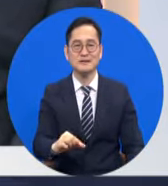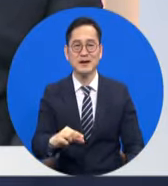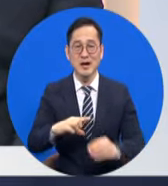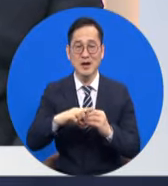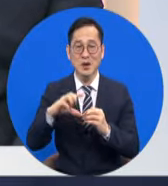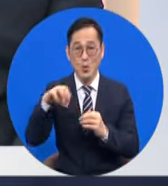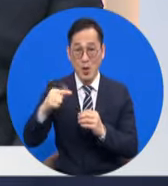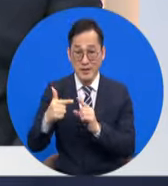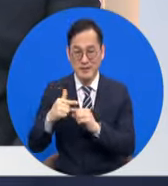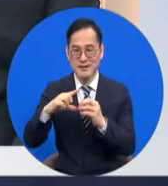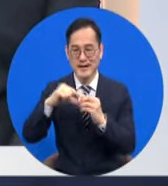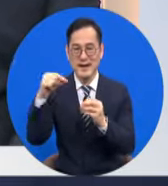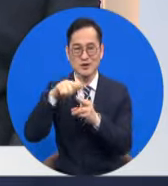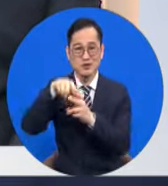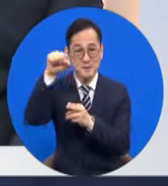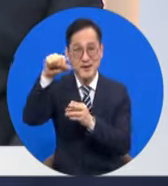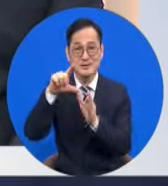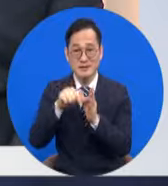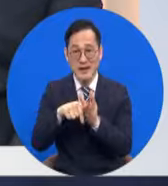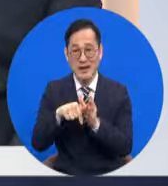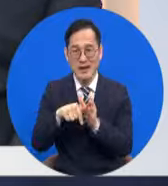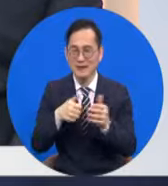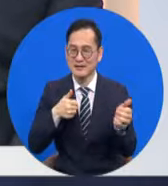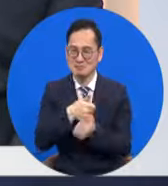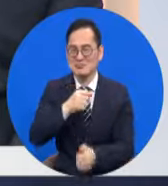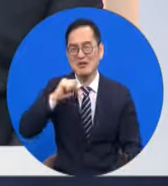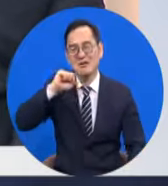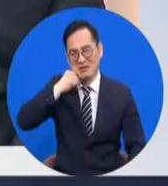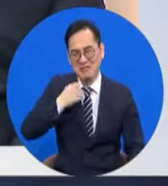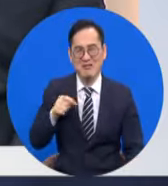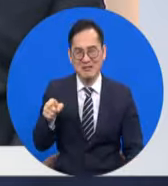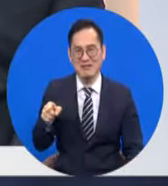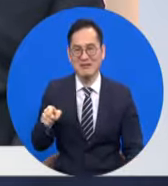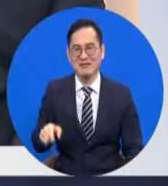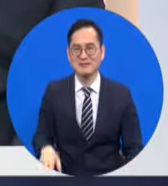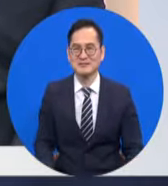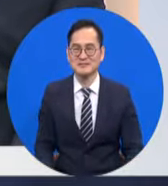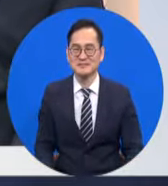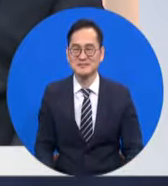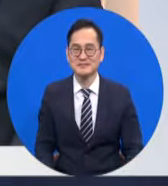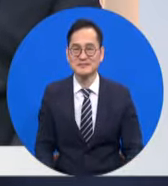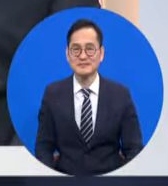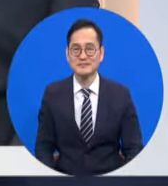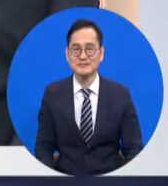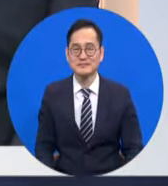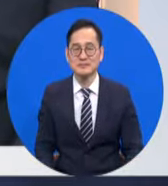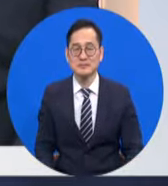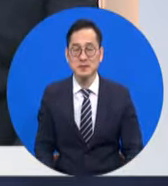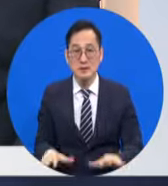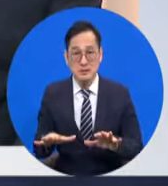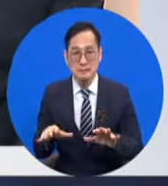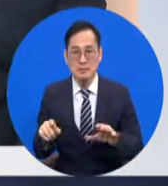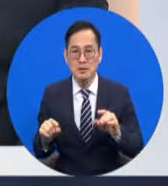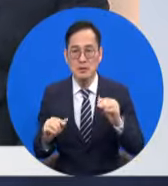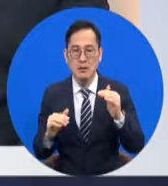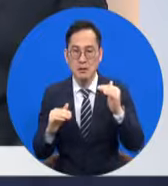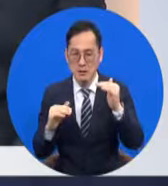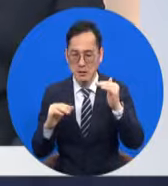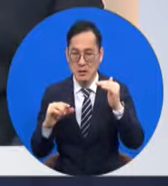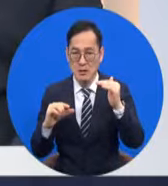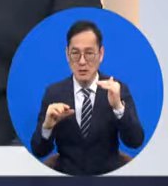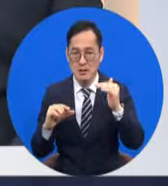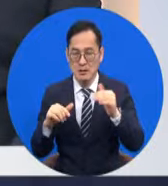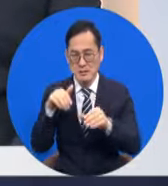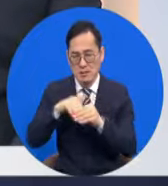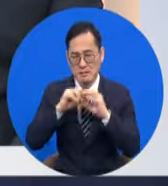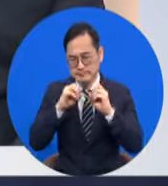출발을 선언했을 때만 해도 이기기는 쉽지 않을 것이다. 어떻게 지느냐 이 부분이 관심 포인트라고 했는데 실제 선거운동